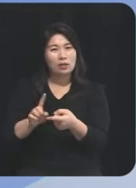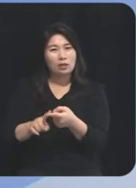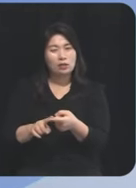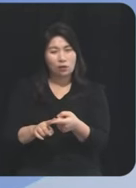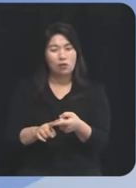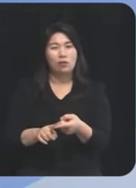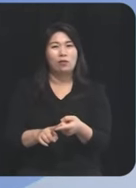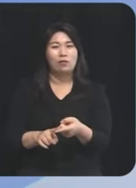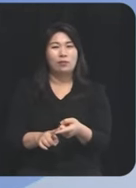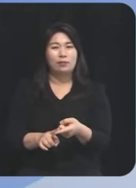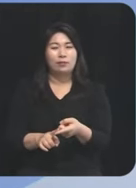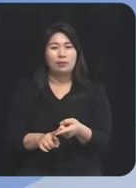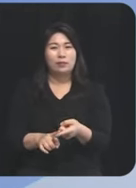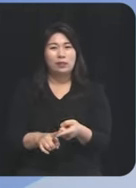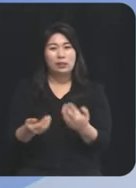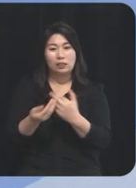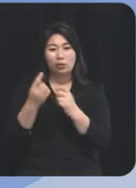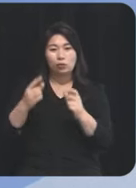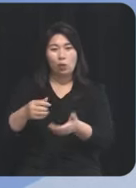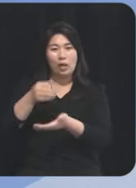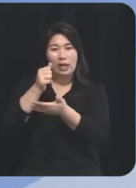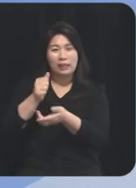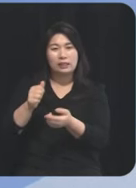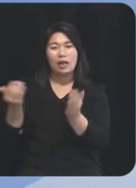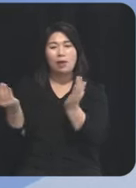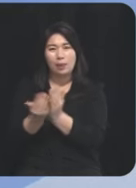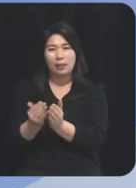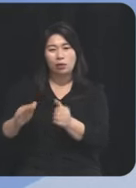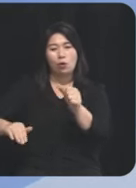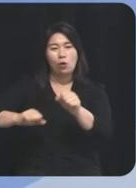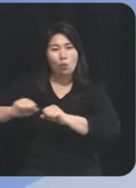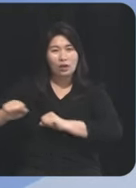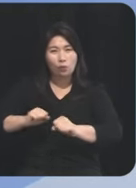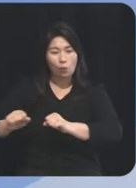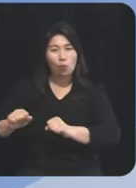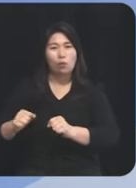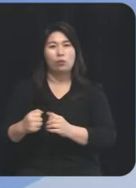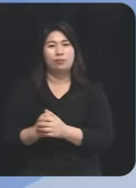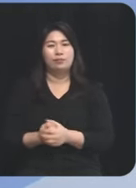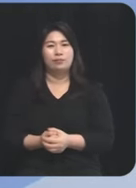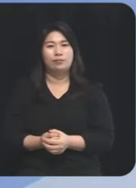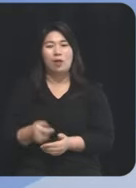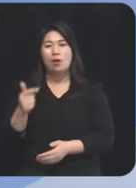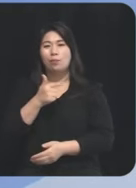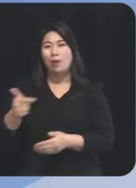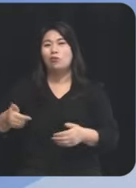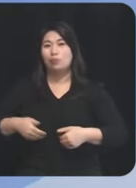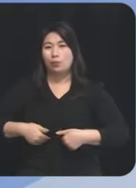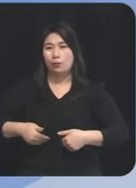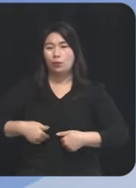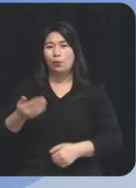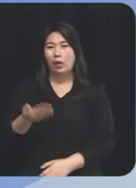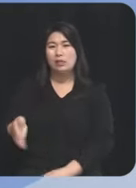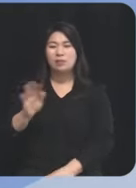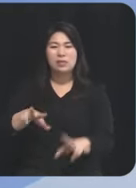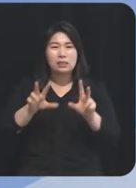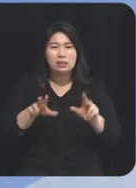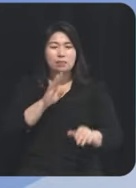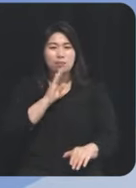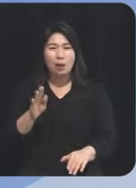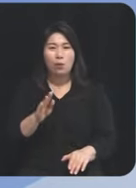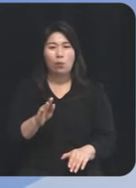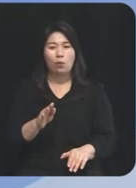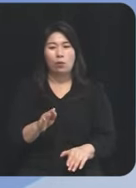말씀 주셨는데 제주의 가치에 기반한 활동들을 해나가는 것들 이런 것들은 매우 필요하다고 봅니다. 그렇지만 당장